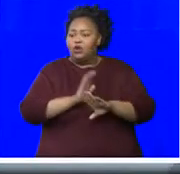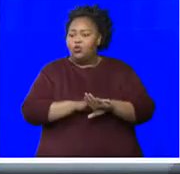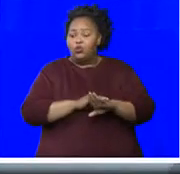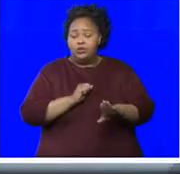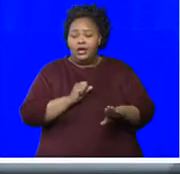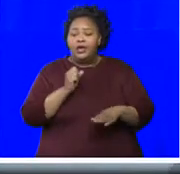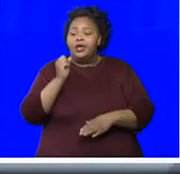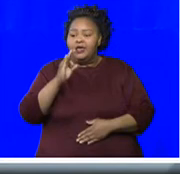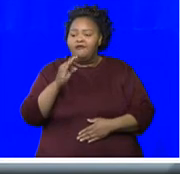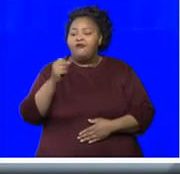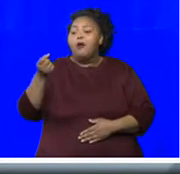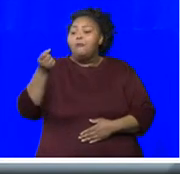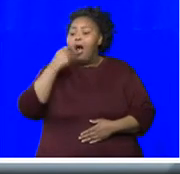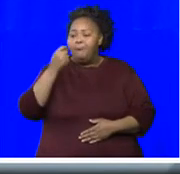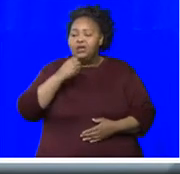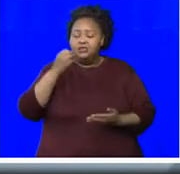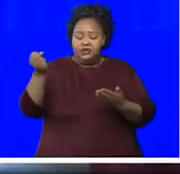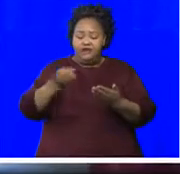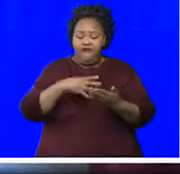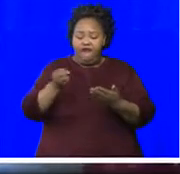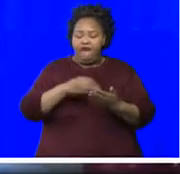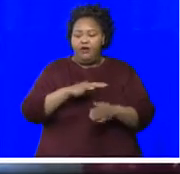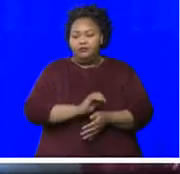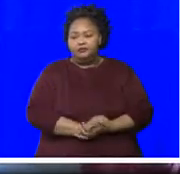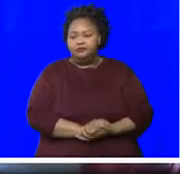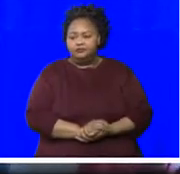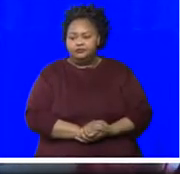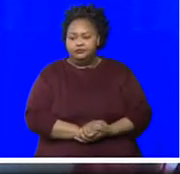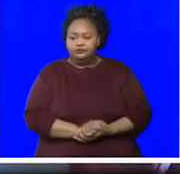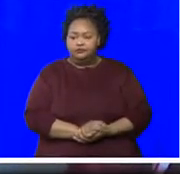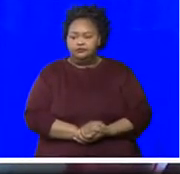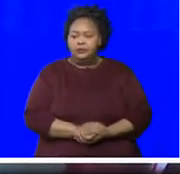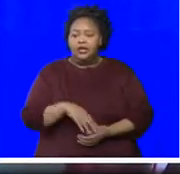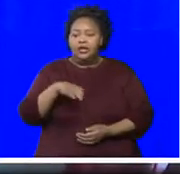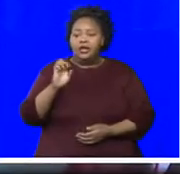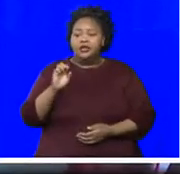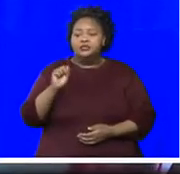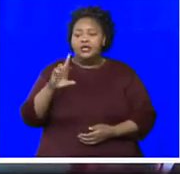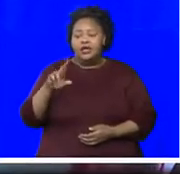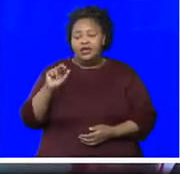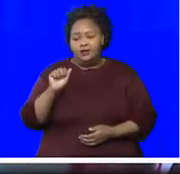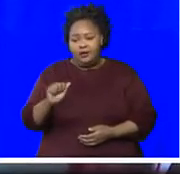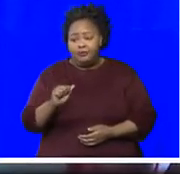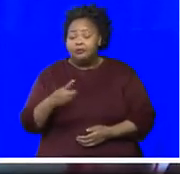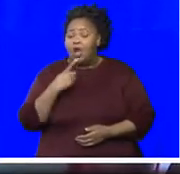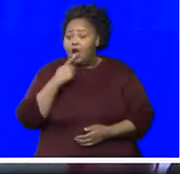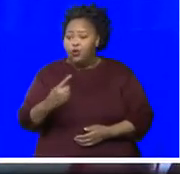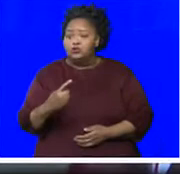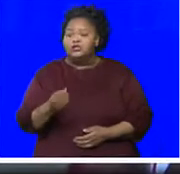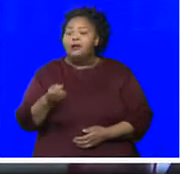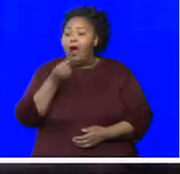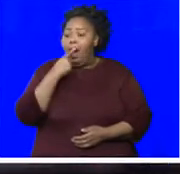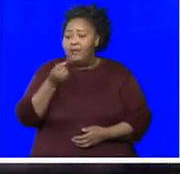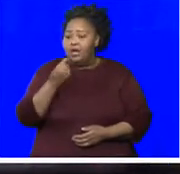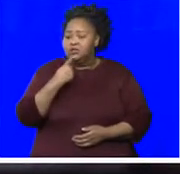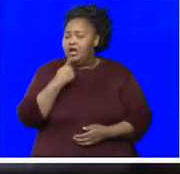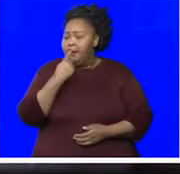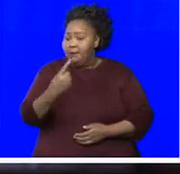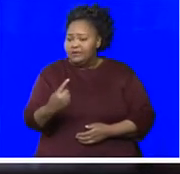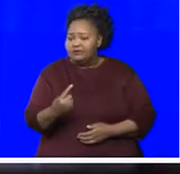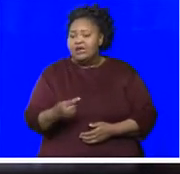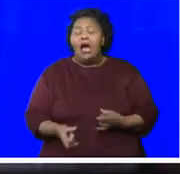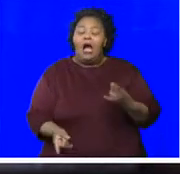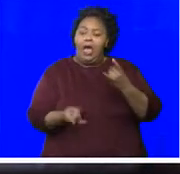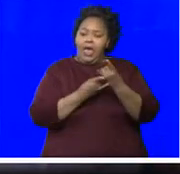Umlawuli wemandla kuleli yeSwatini Energy Regulatory Authority uthi lamaphilisi lokukholakala kuseyancetha kakhulu ekongeni emafutha